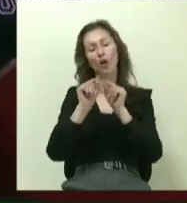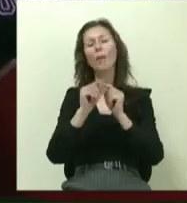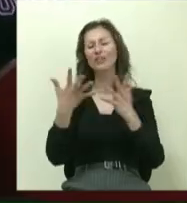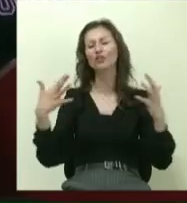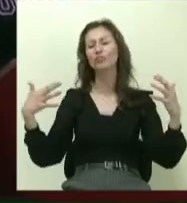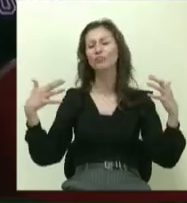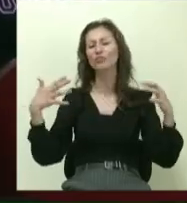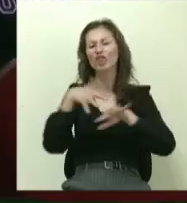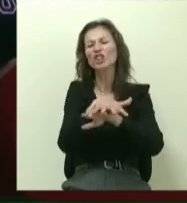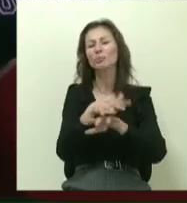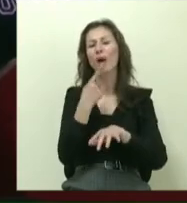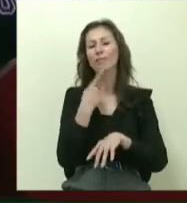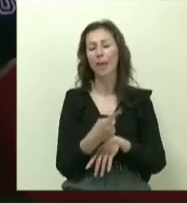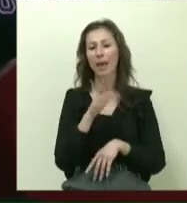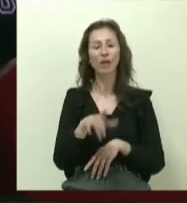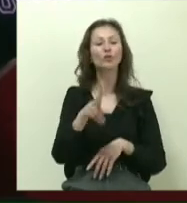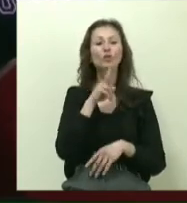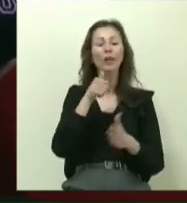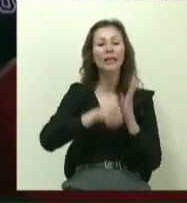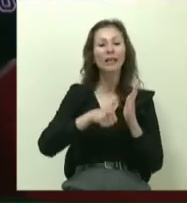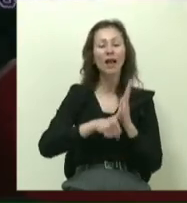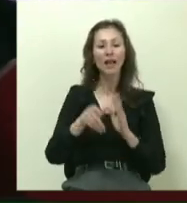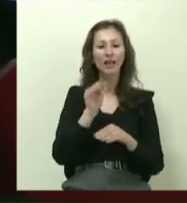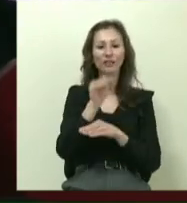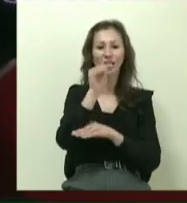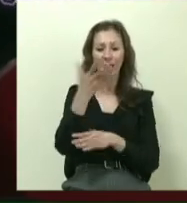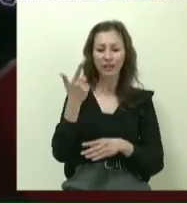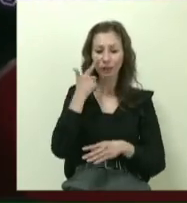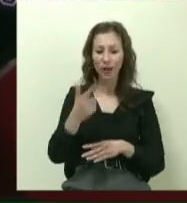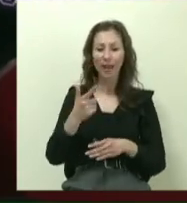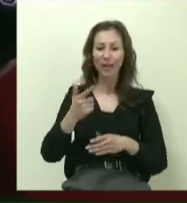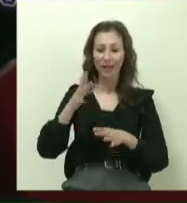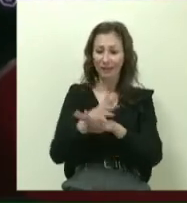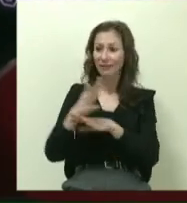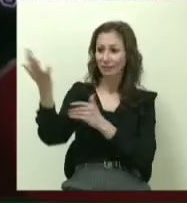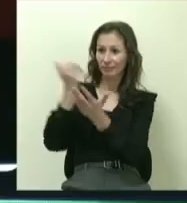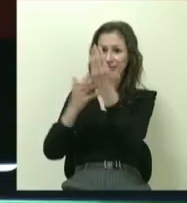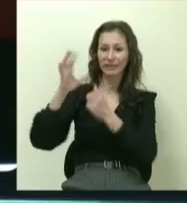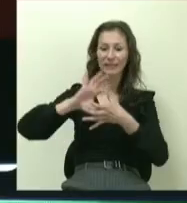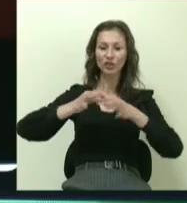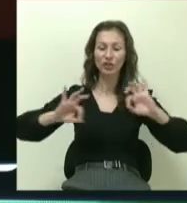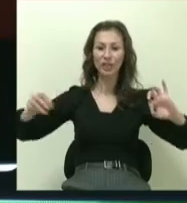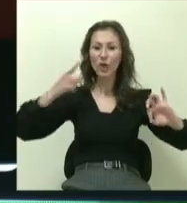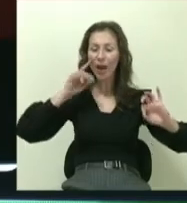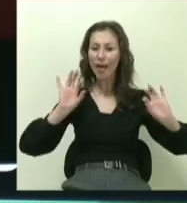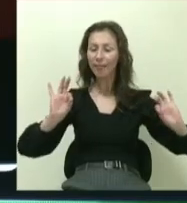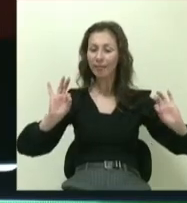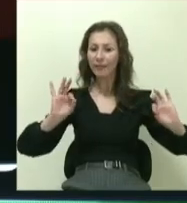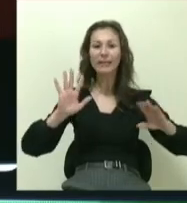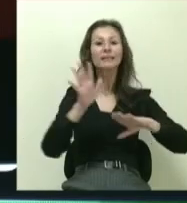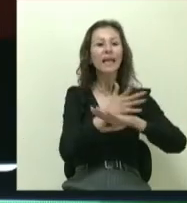Aslında bakarsanız son yıllarda yaşanan tedarik zinciri krizleri geleneksel stratejik